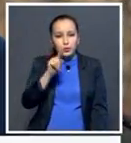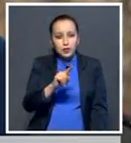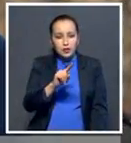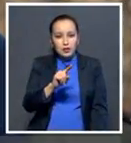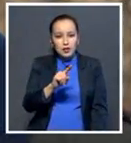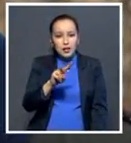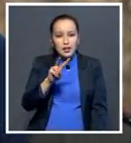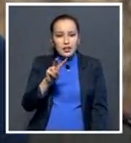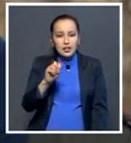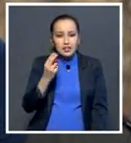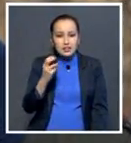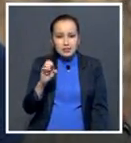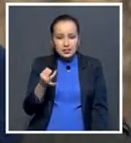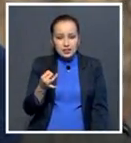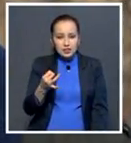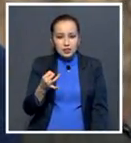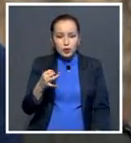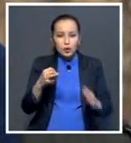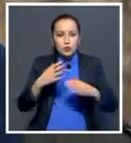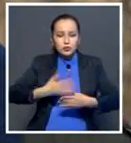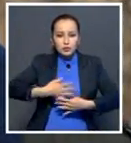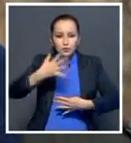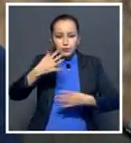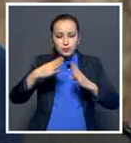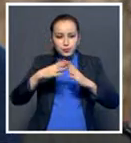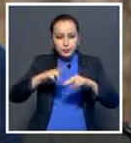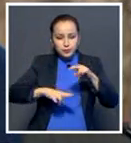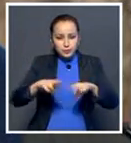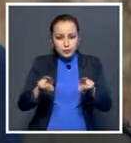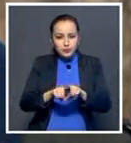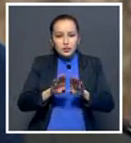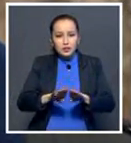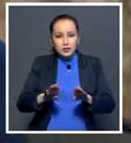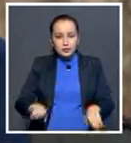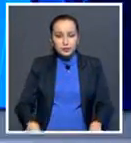көп пәтерлі жеке үйде, сосын жаңағы балабақша.